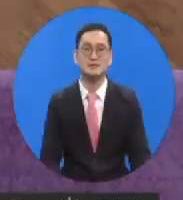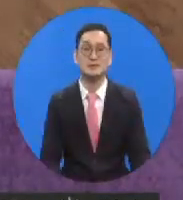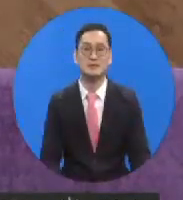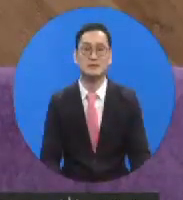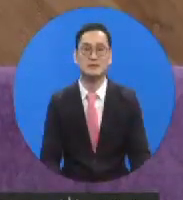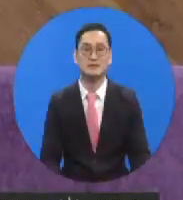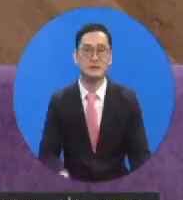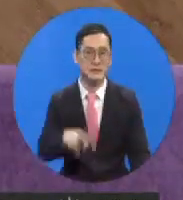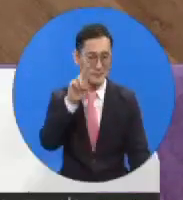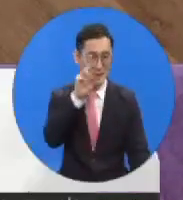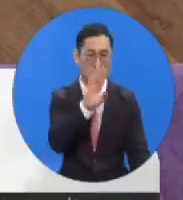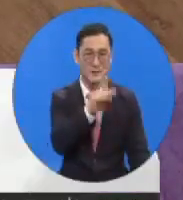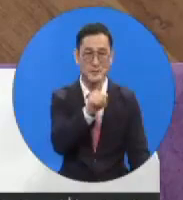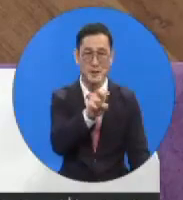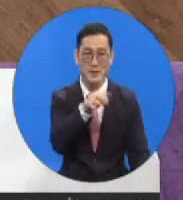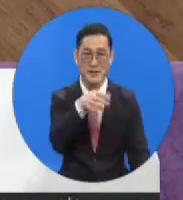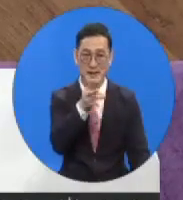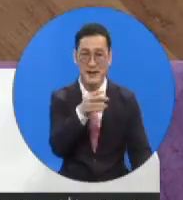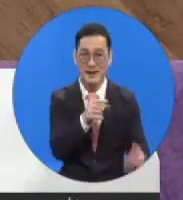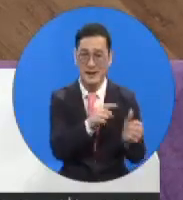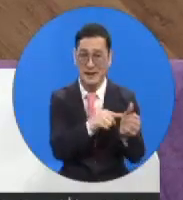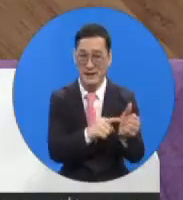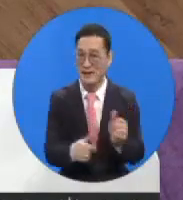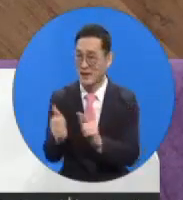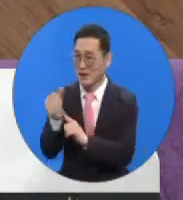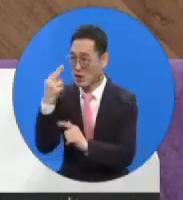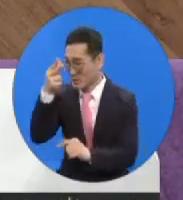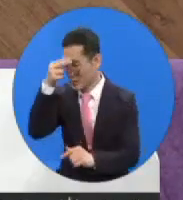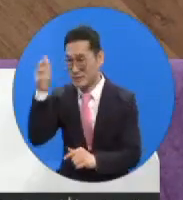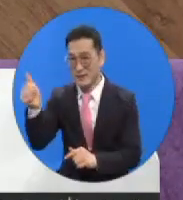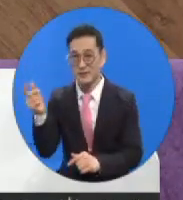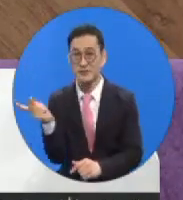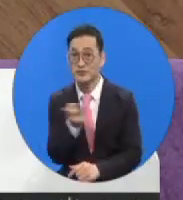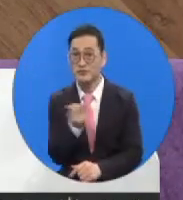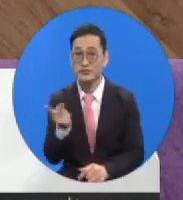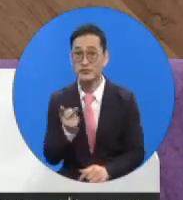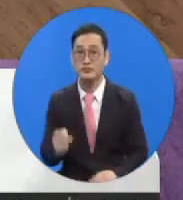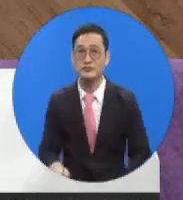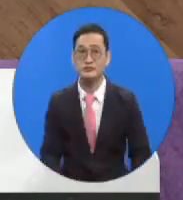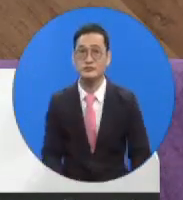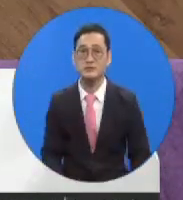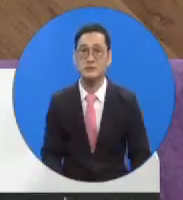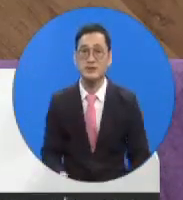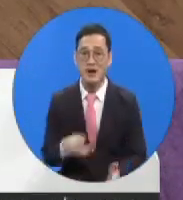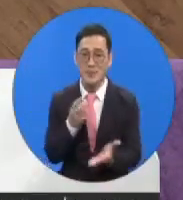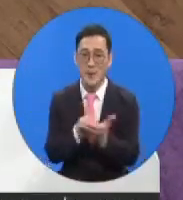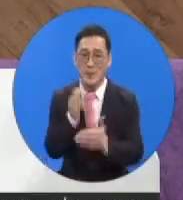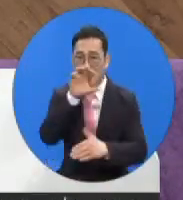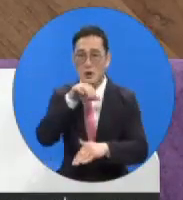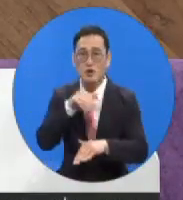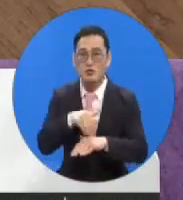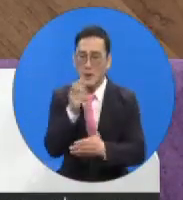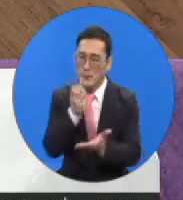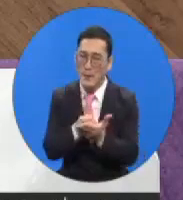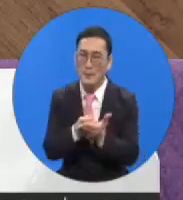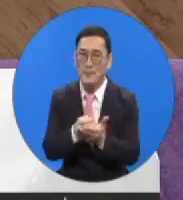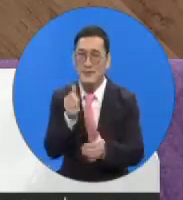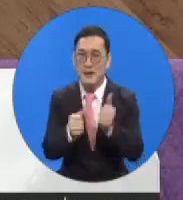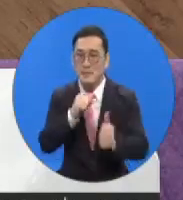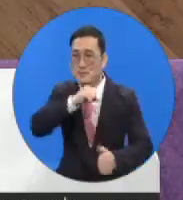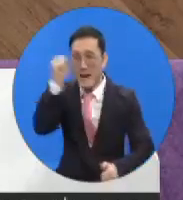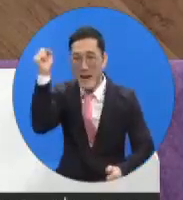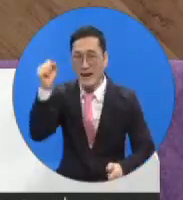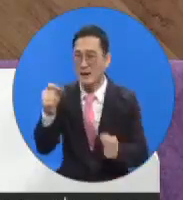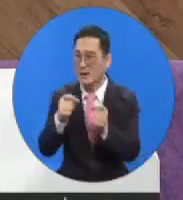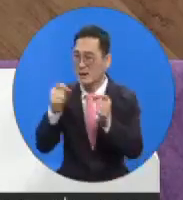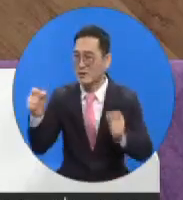박범계 의원하고 윤석열 총장은 아까 얘기한 것처럼 연수 23기 동기입니다. 예. 그 당시는 그게 사법시험 인원을